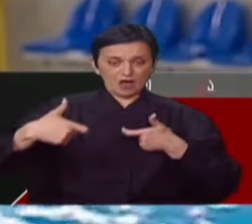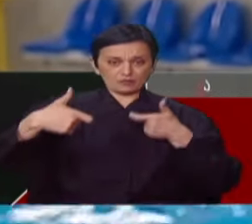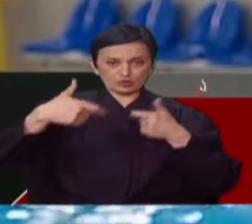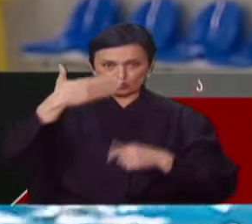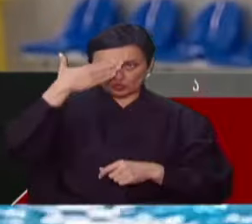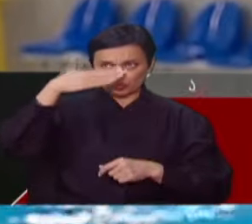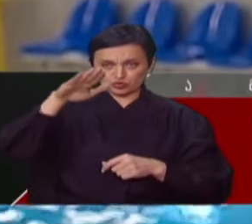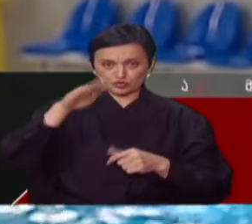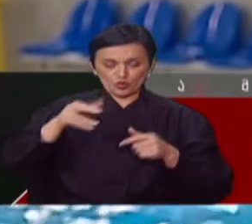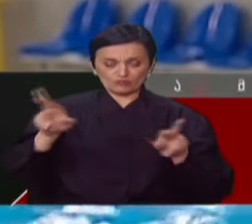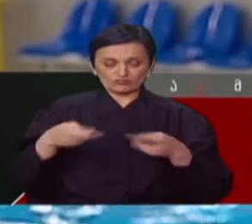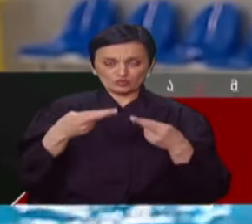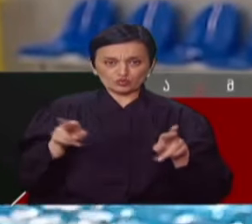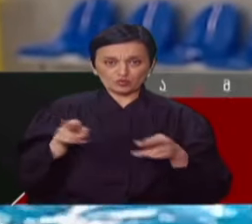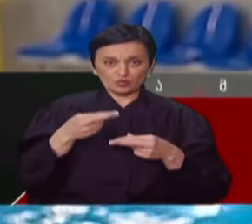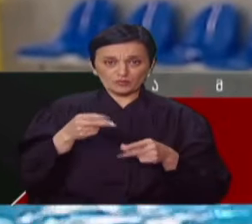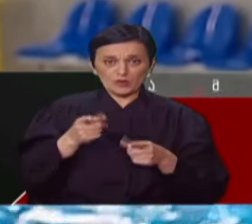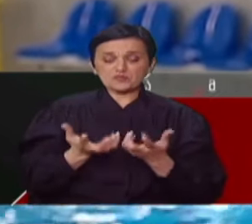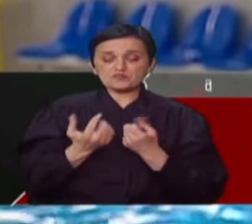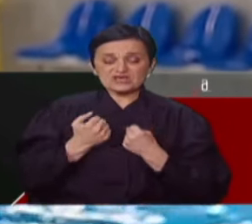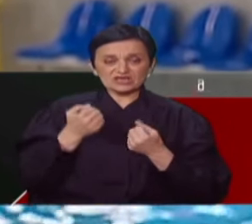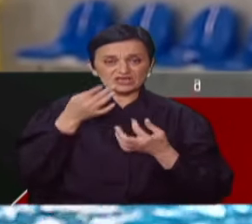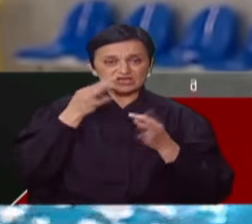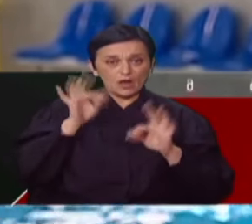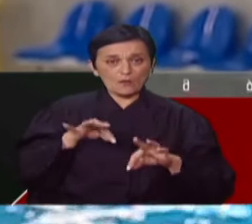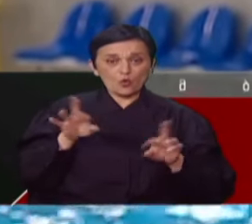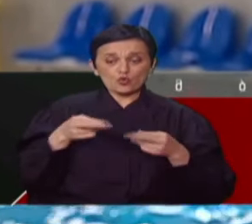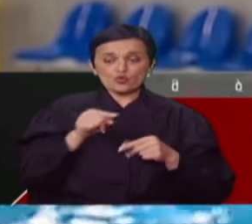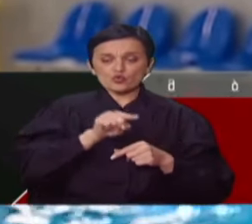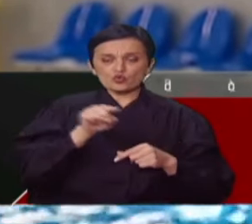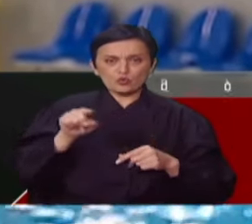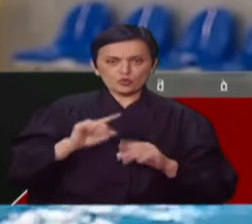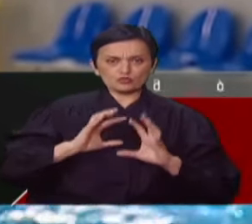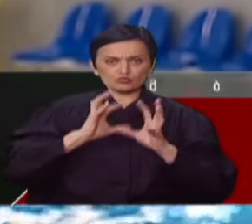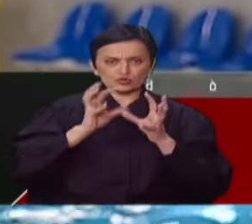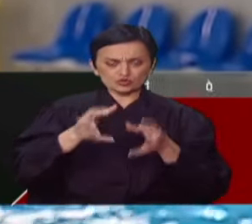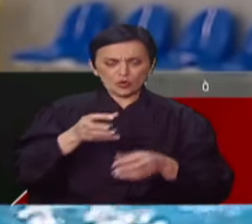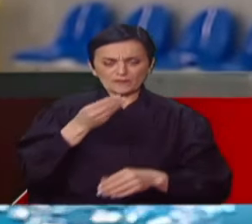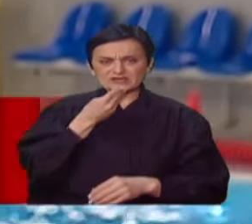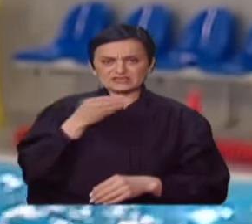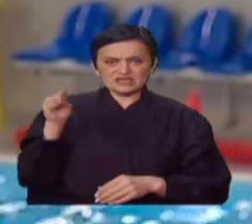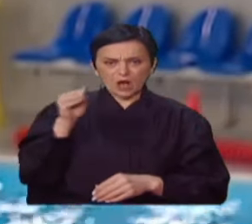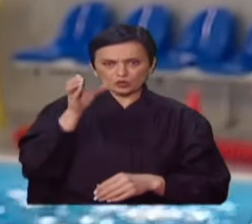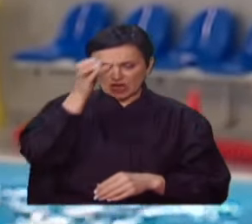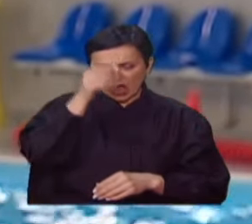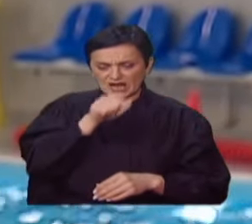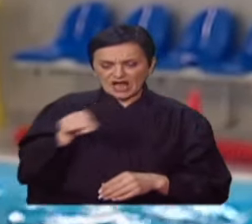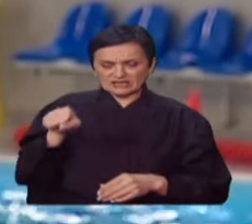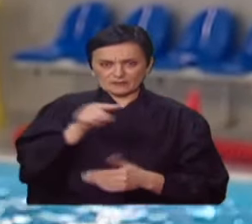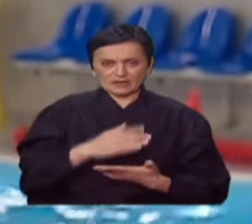უცხოელ კლუბებთან, მათთან მიიღებენ გამოცდილებას და ეს კლუბები მინდა ვთქვა რომ მსოფლიოში საუკეთესო აკადემიები არიან.